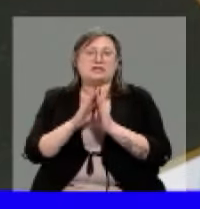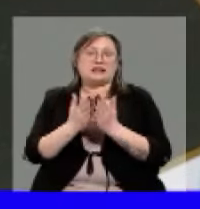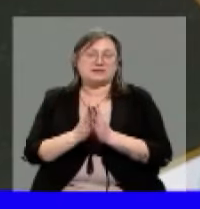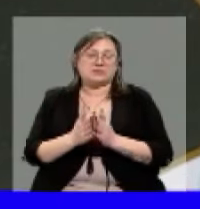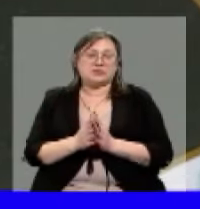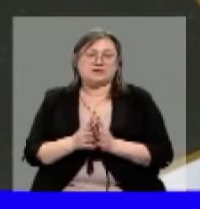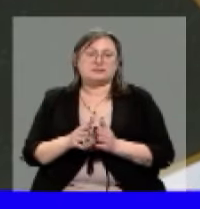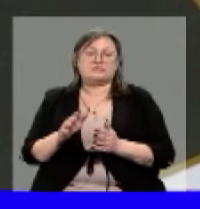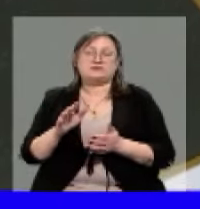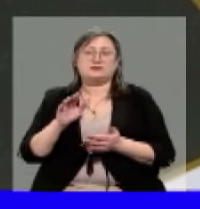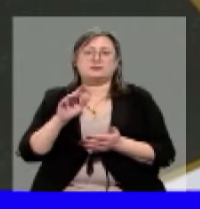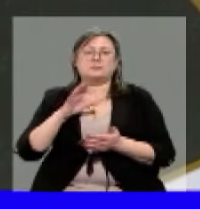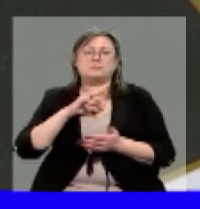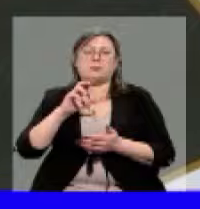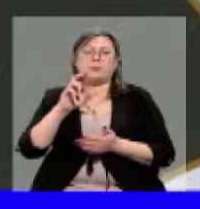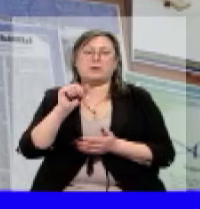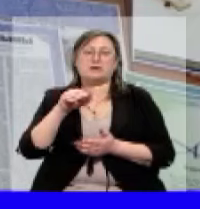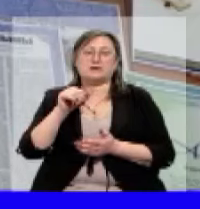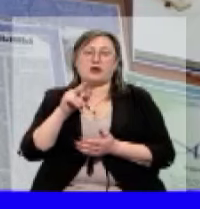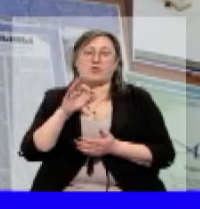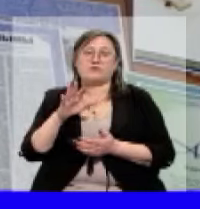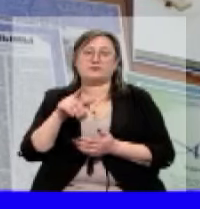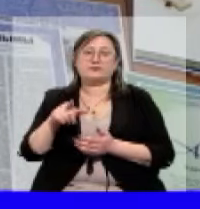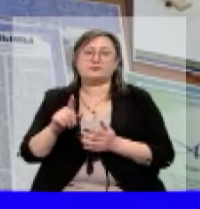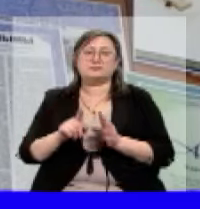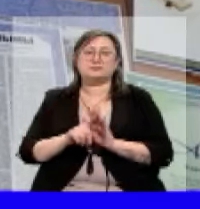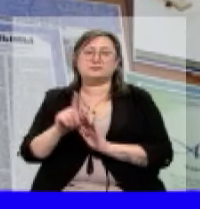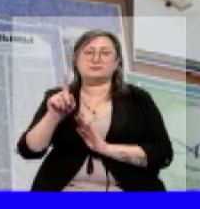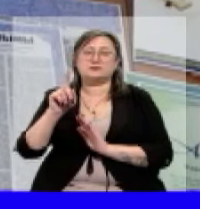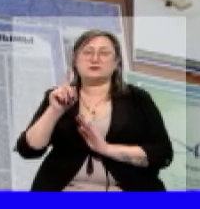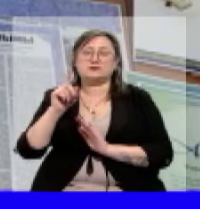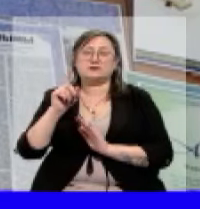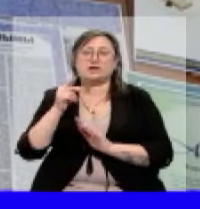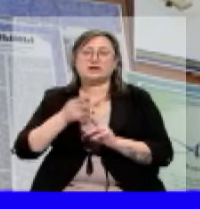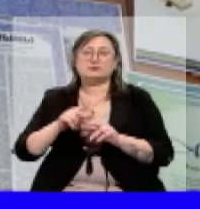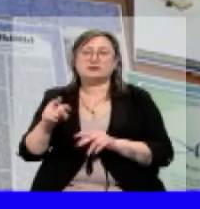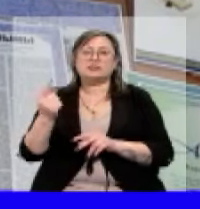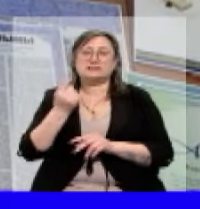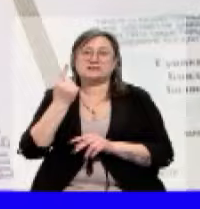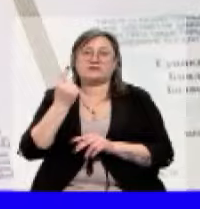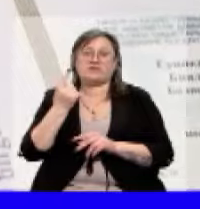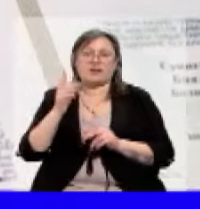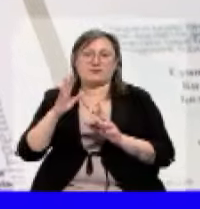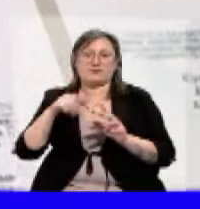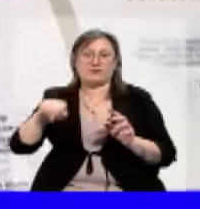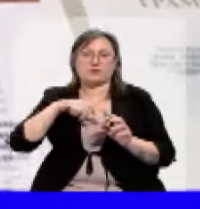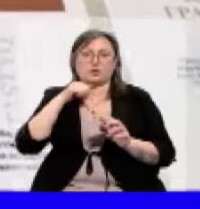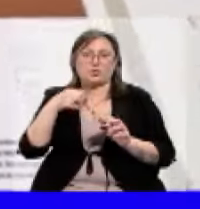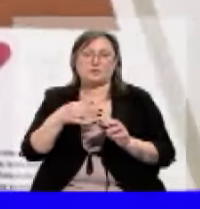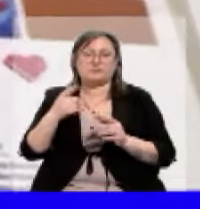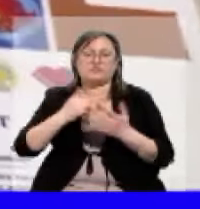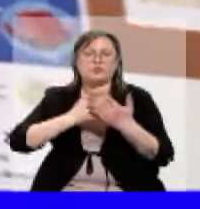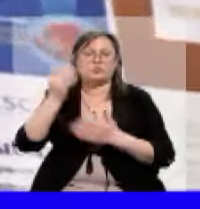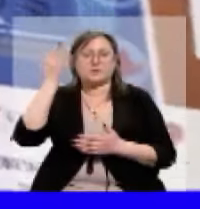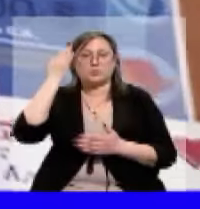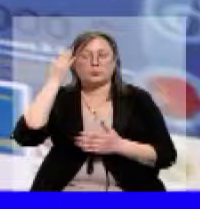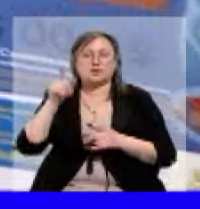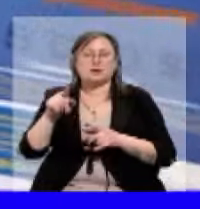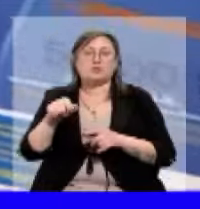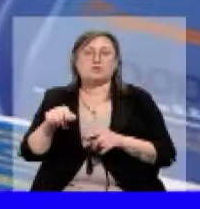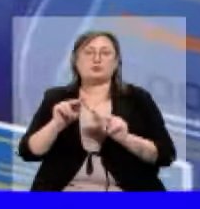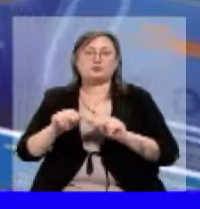жастайынан басталып, оны өз ортасында дара етті. Болашақ ұстаздың бұл қызметке деген жоғары қабілетін Қыздар педагогикалық институтында